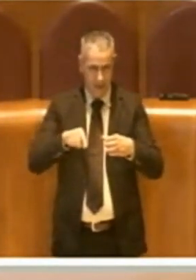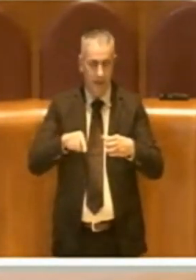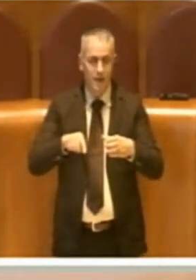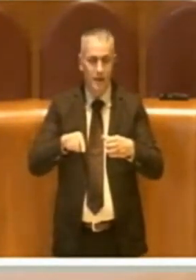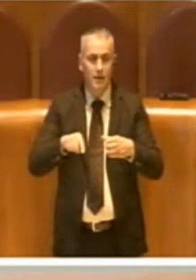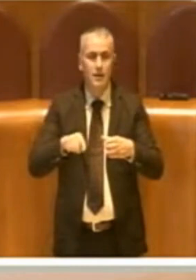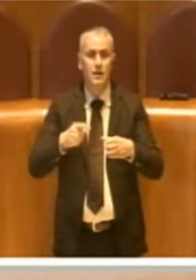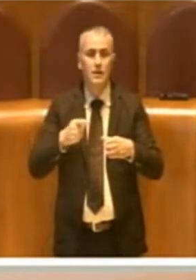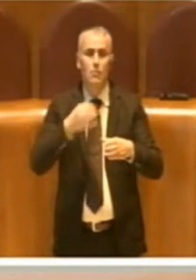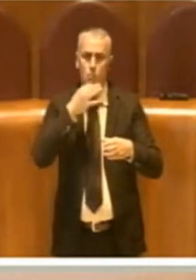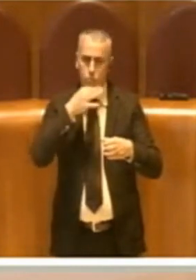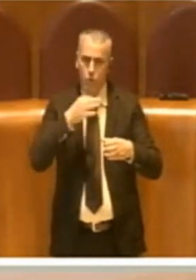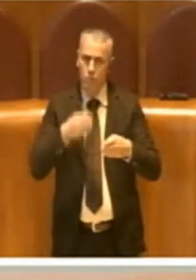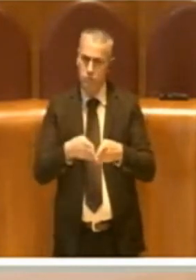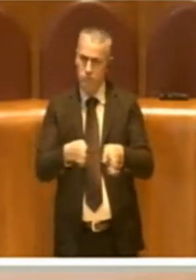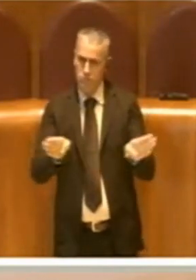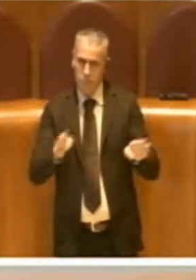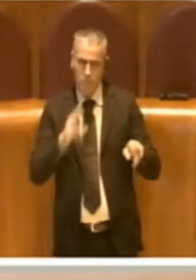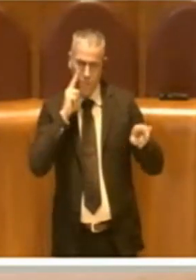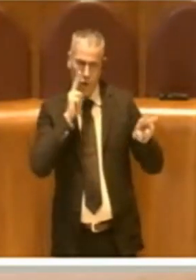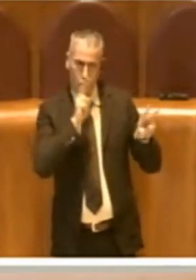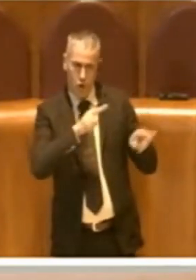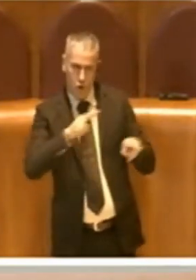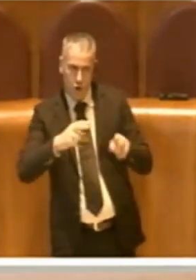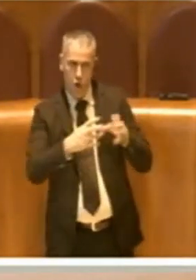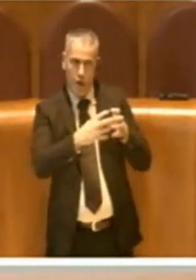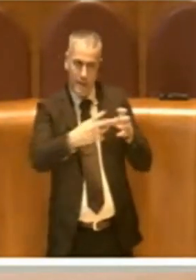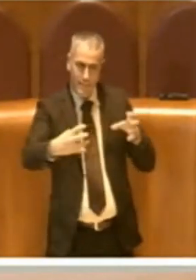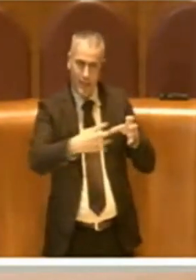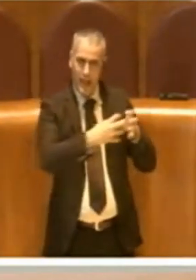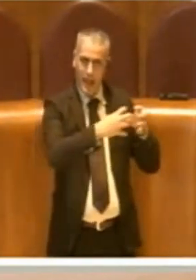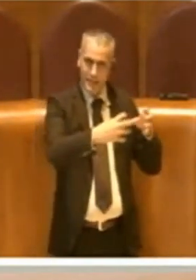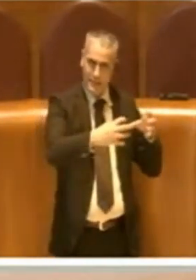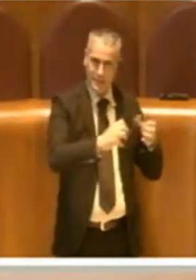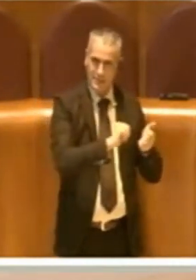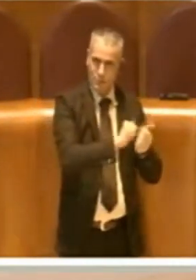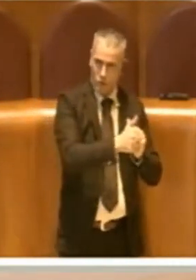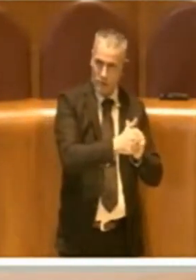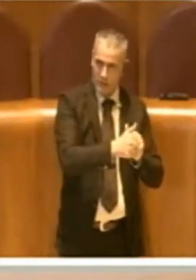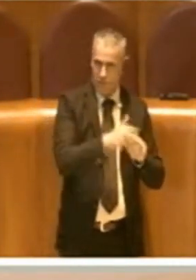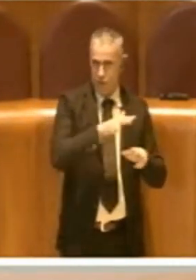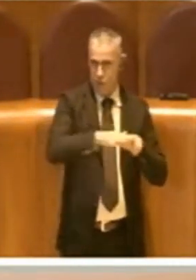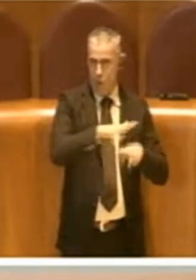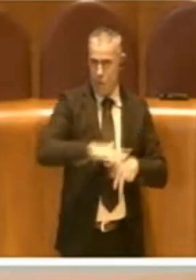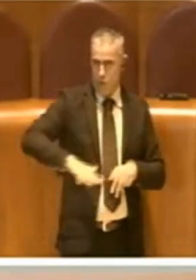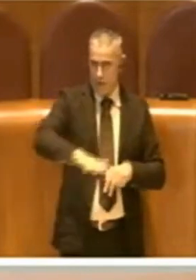nel controllo degli impianti sportivi comunali. In che senso?